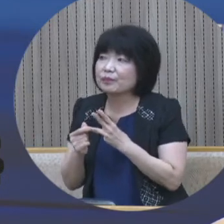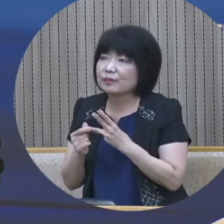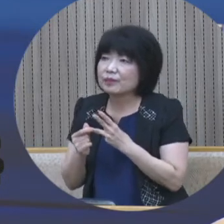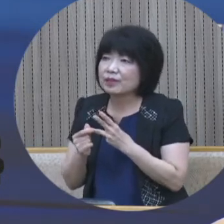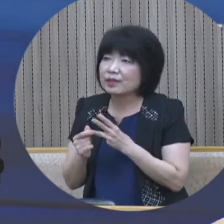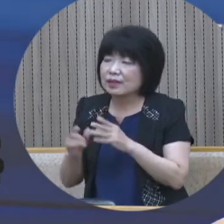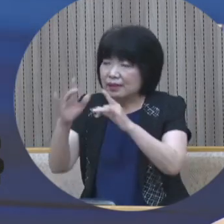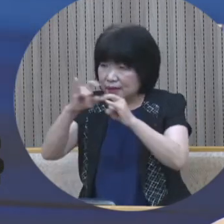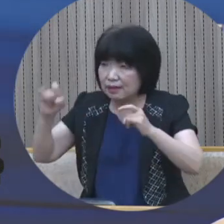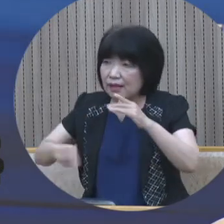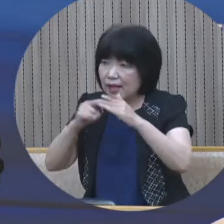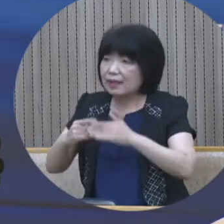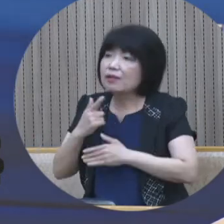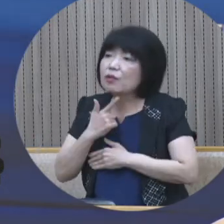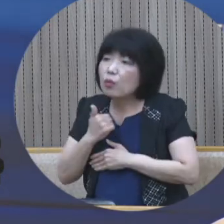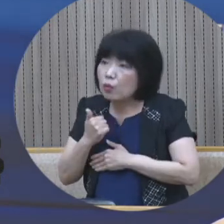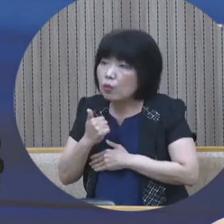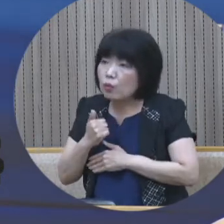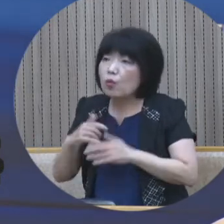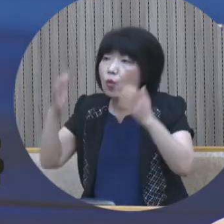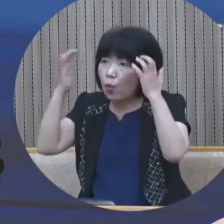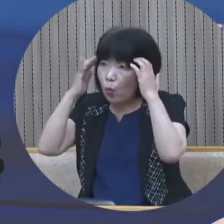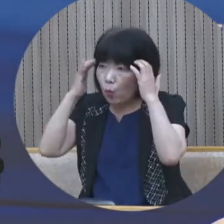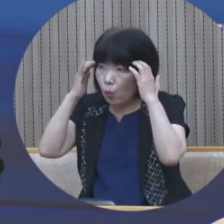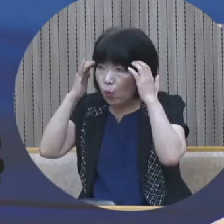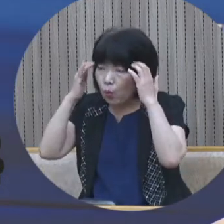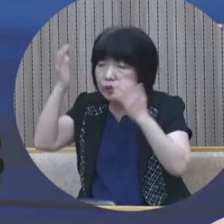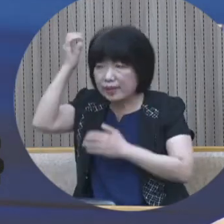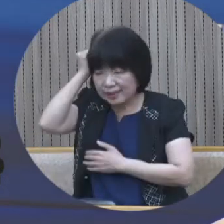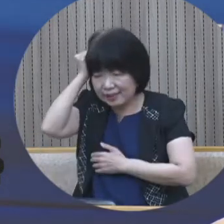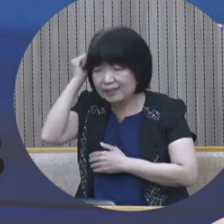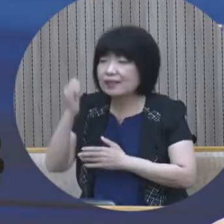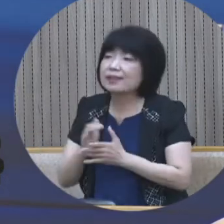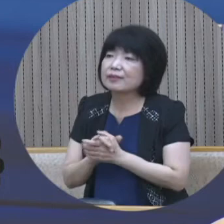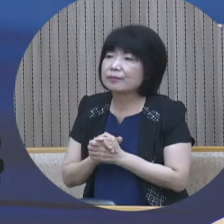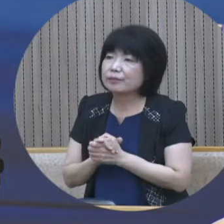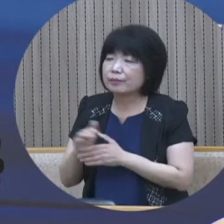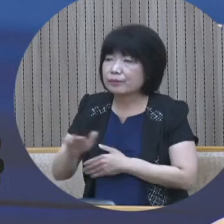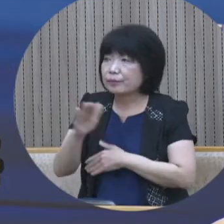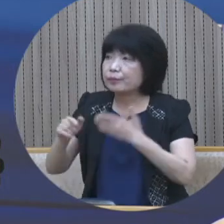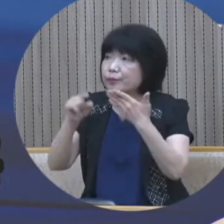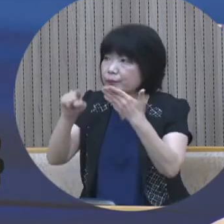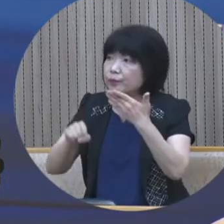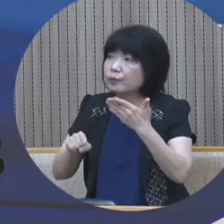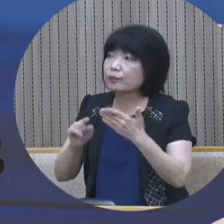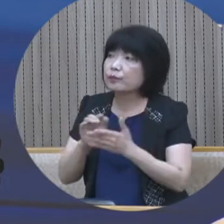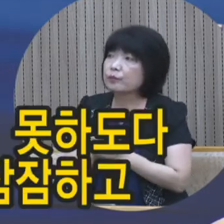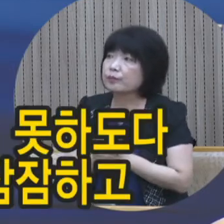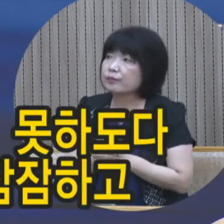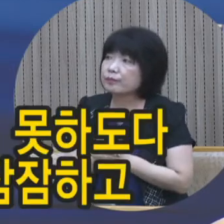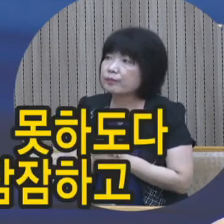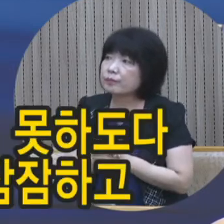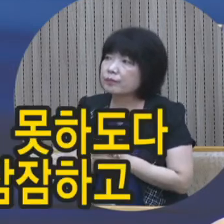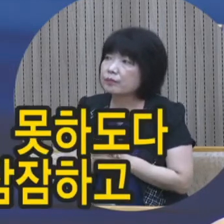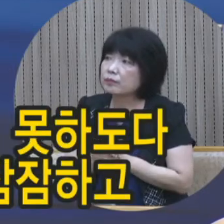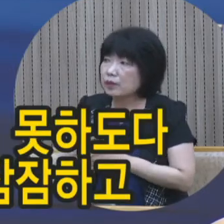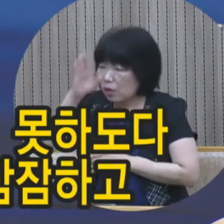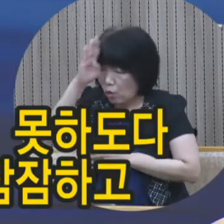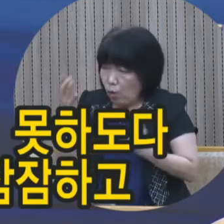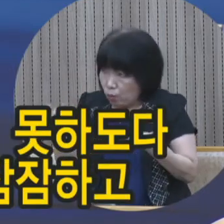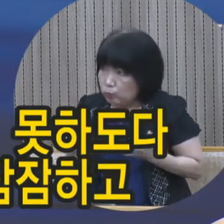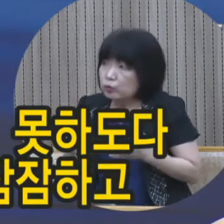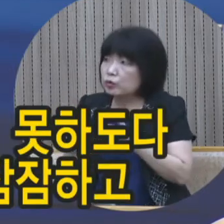성 안에서 당한 고통을 기억했어요. 우리 9절 말씀 다 같이 읽습니다.